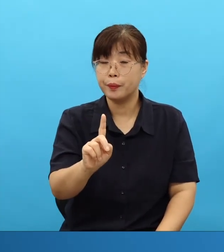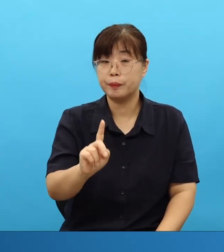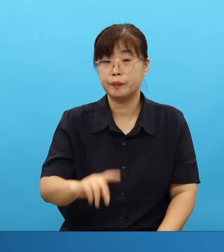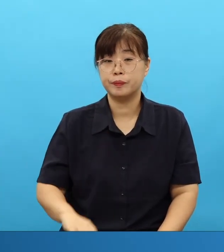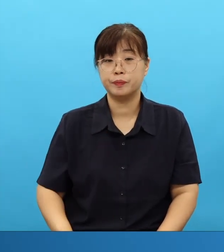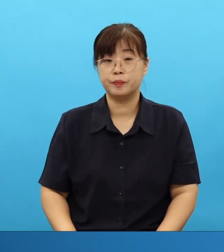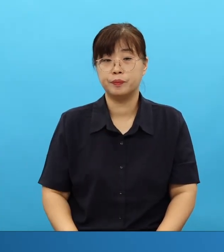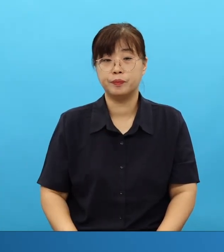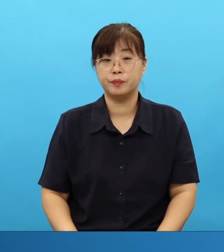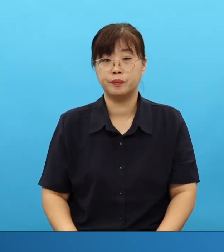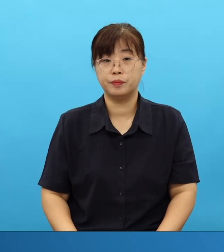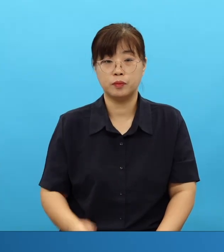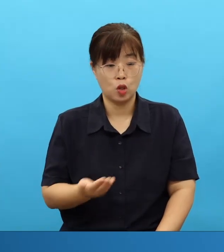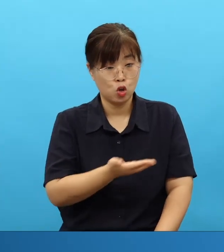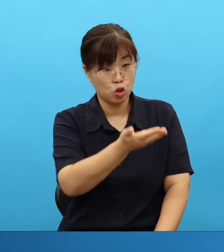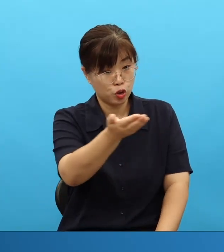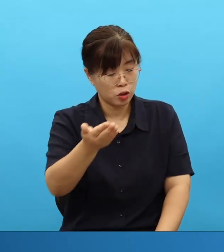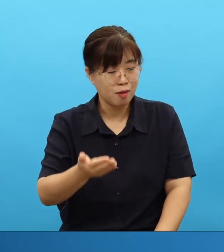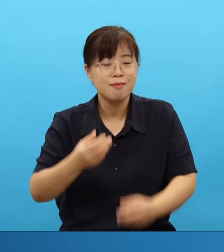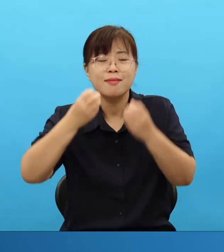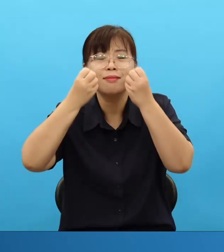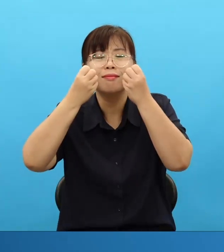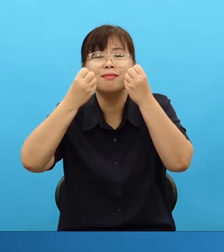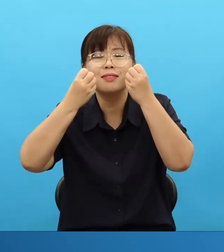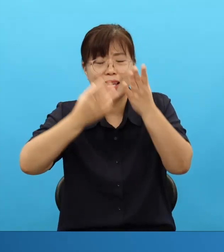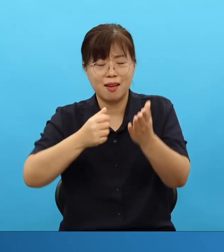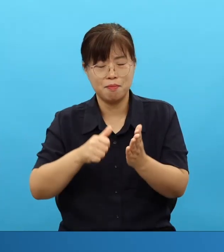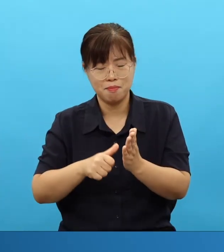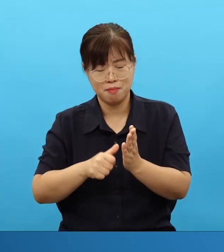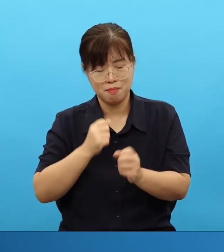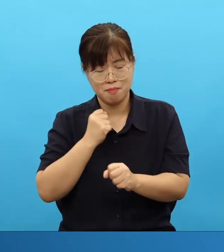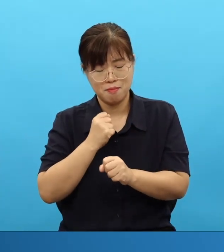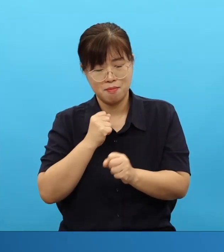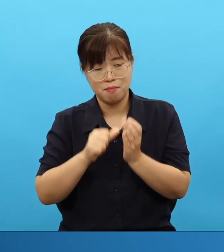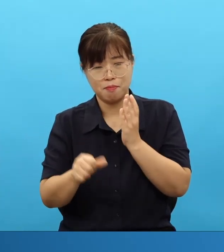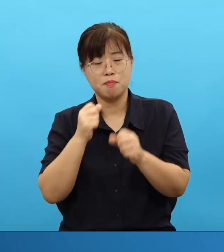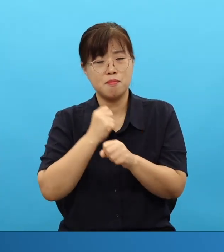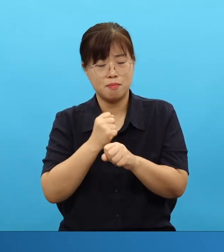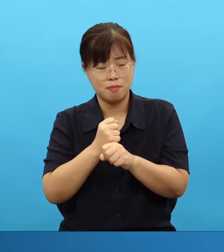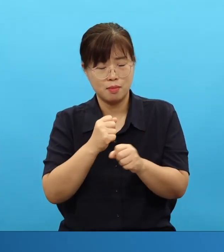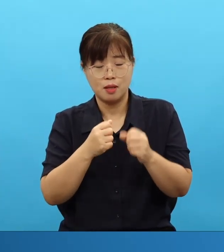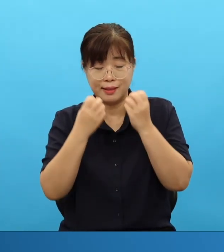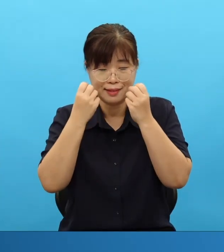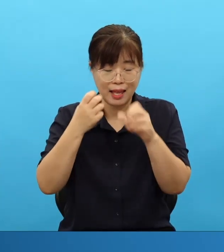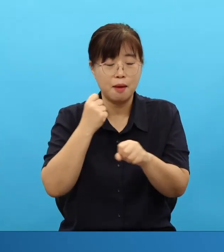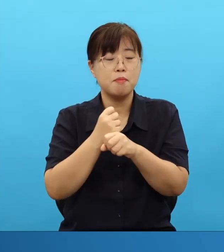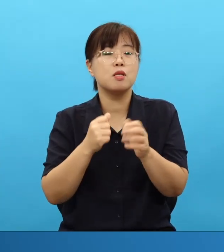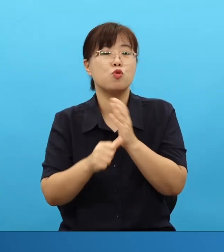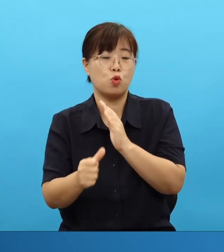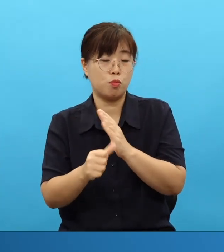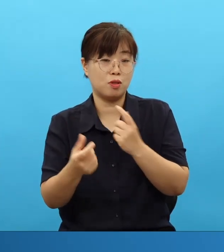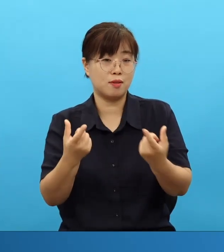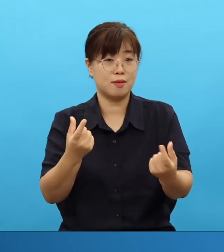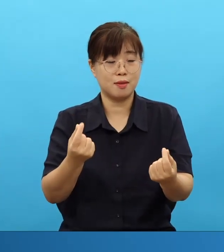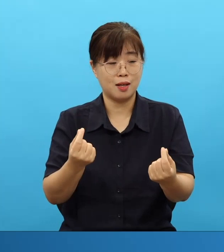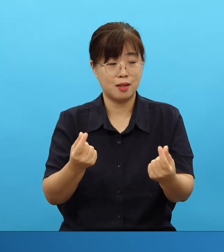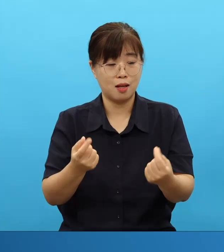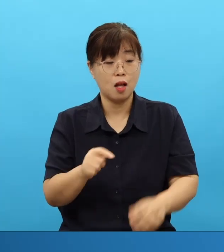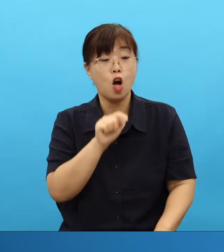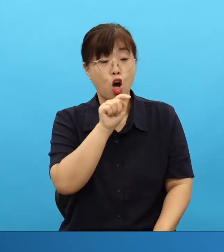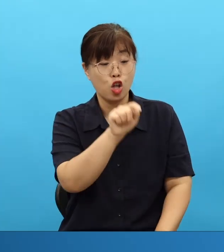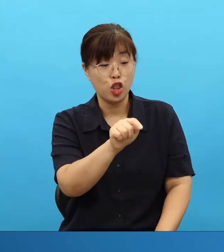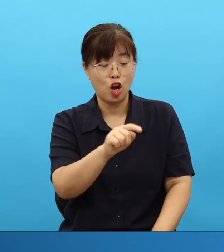뭐라고습니까 너희는 새로운 피물 어떤 새로운입니까네 안에